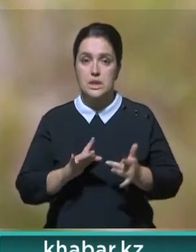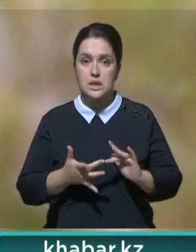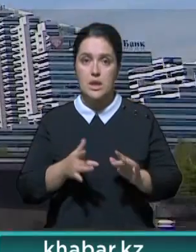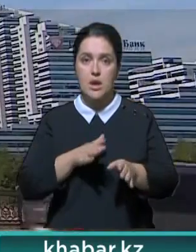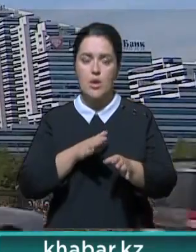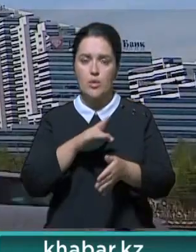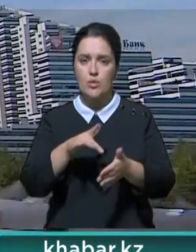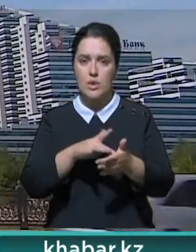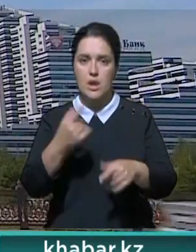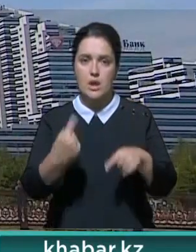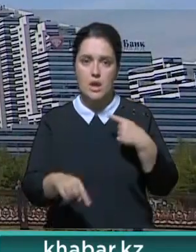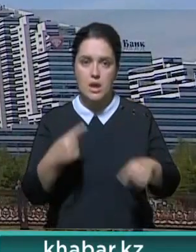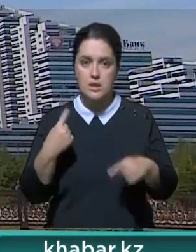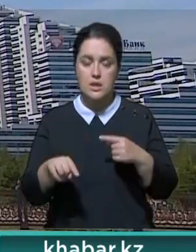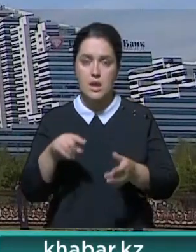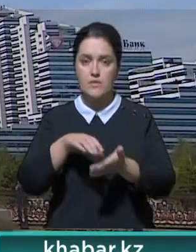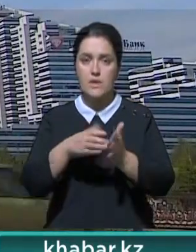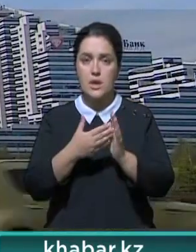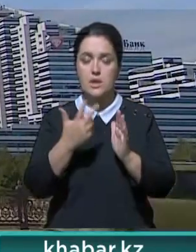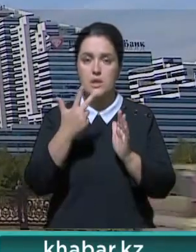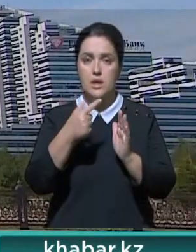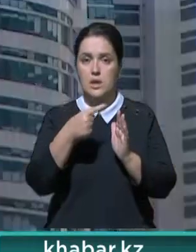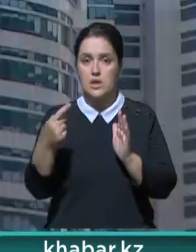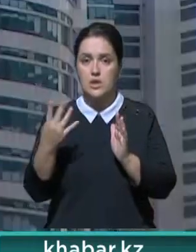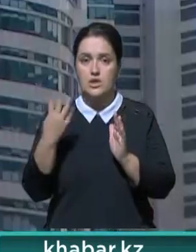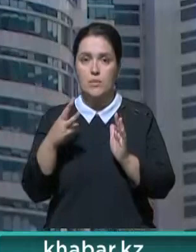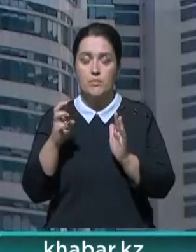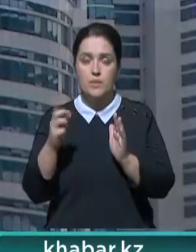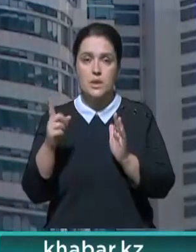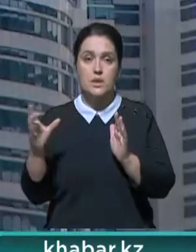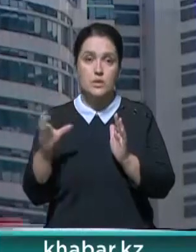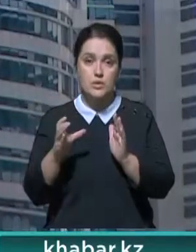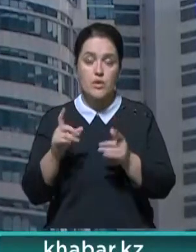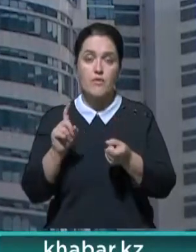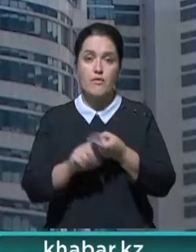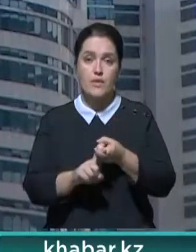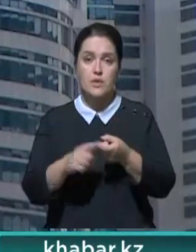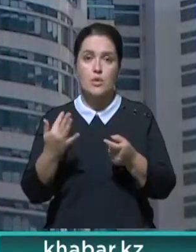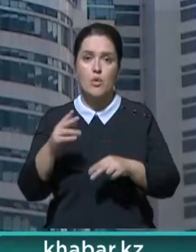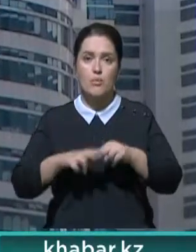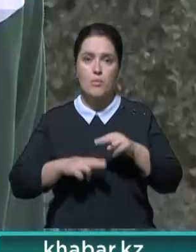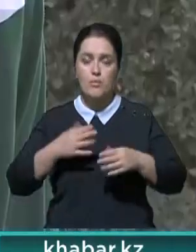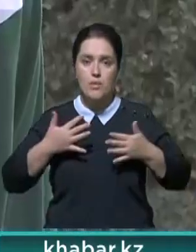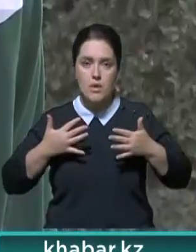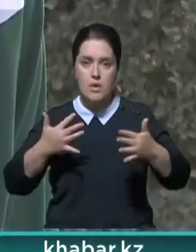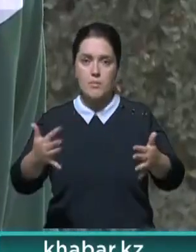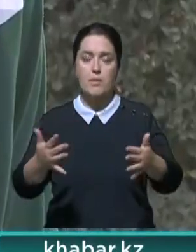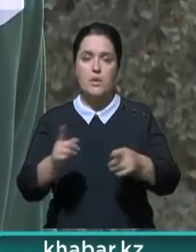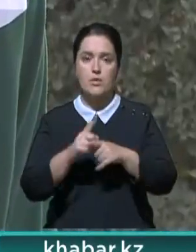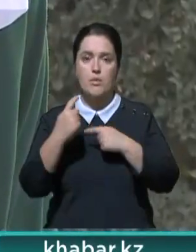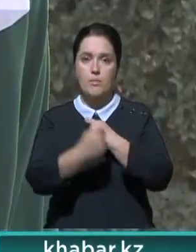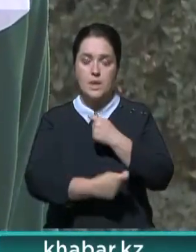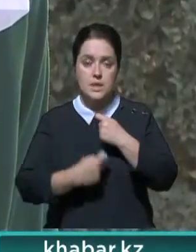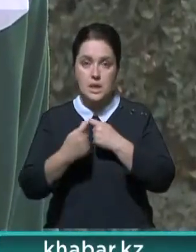городу разная. В зданиях от 4 до 30 мегабит в секунду. Это зависит и от плотности застройки, и от материала самого